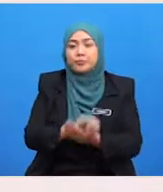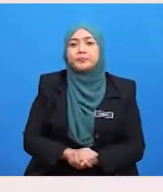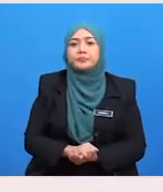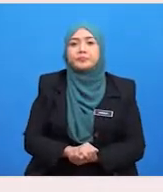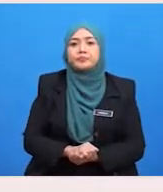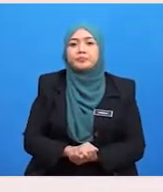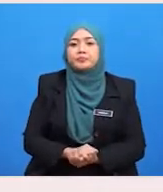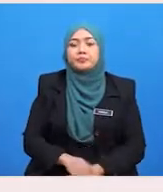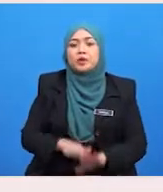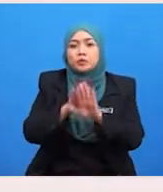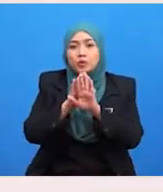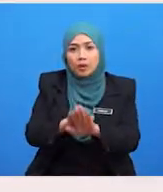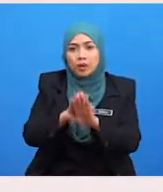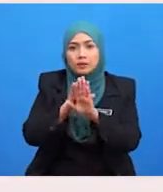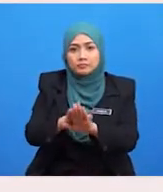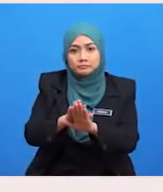RM78,000 tolak